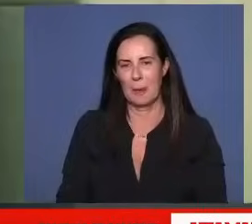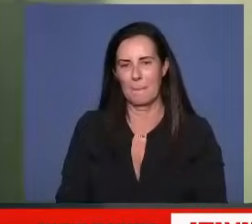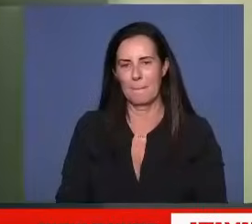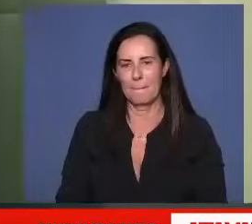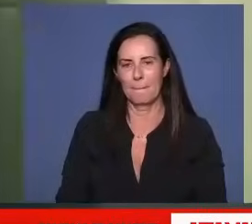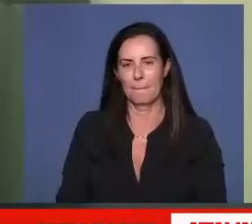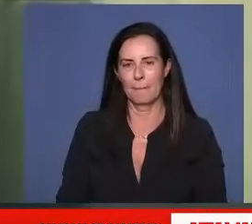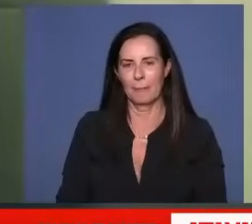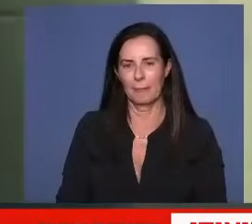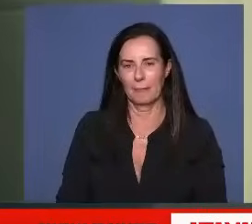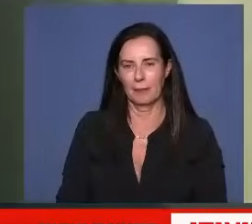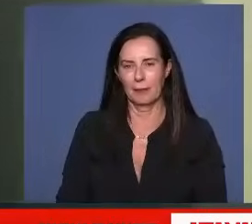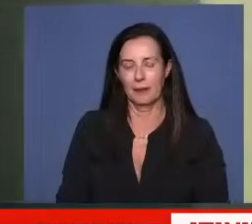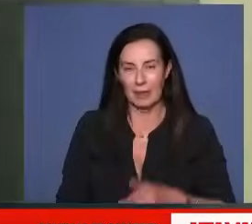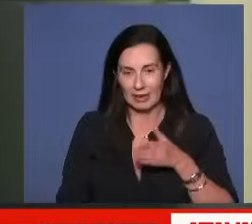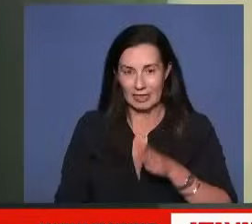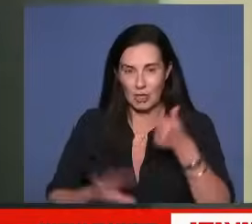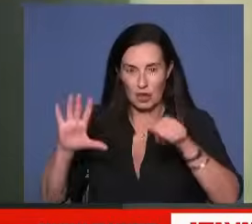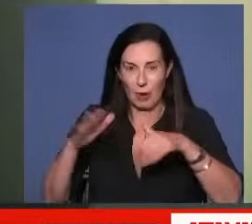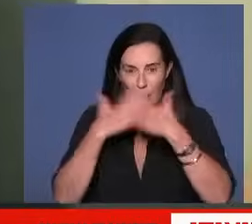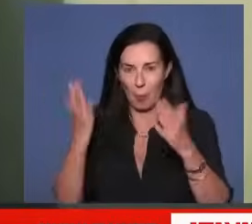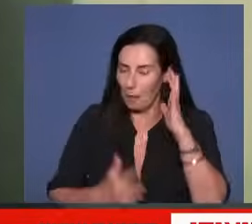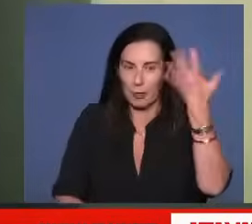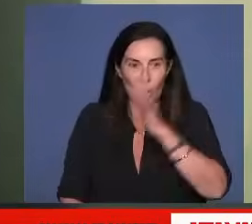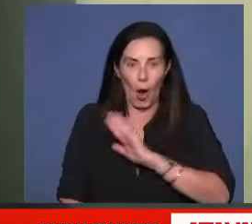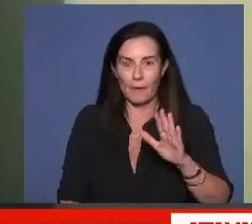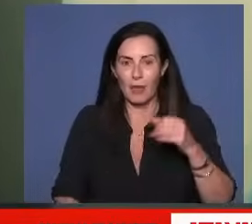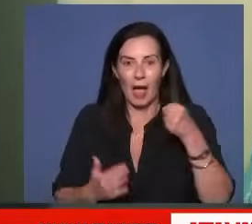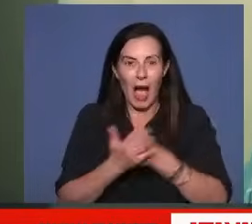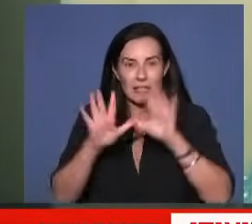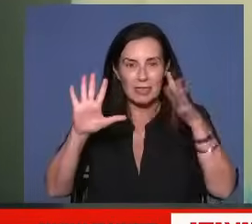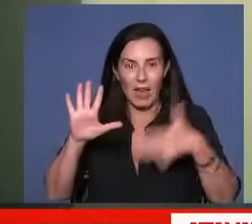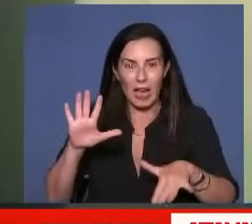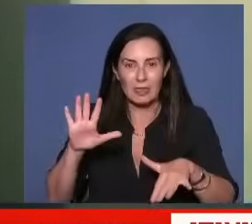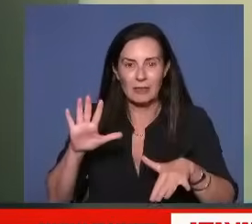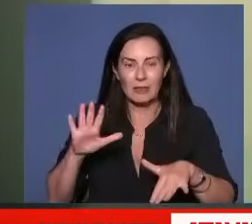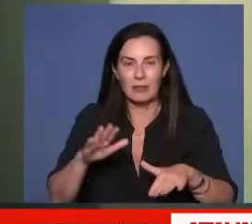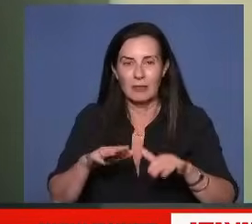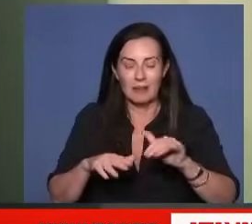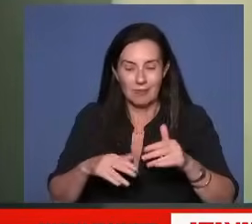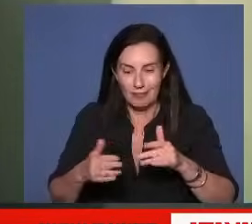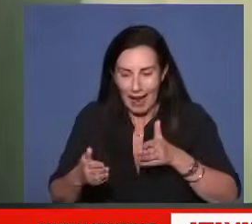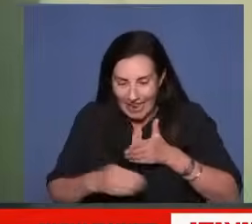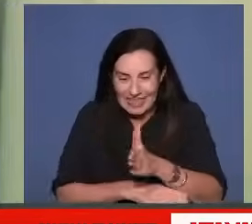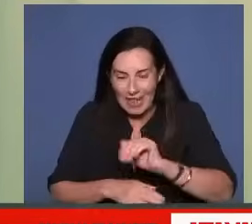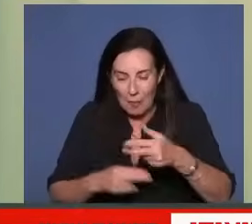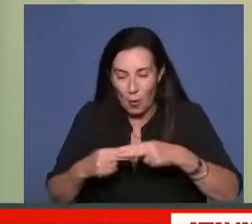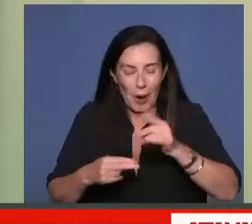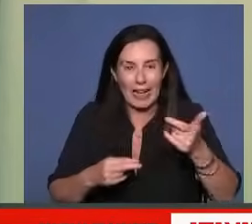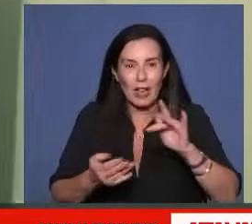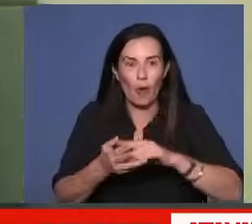וואי. אחי, הפרצה הזאת מ6:30 בבוקר. מטורף. עד 10:30. הפרצה ביישוב הכי קרוב